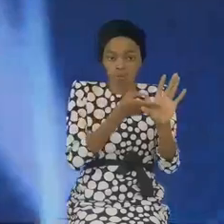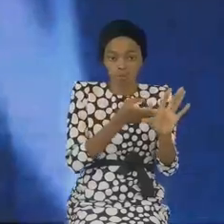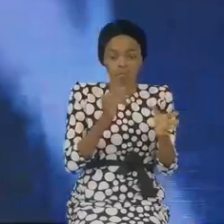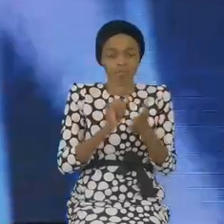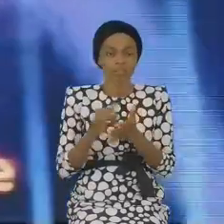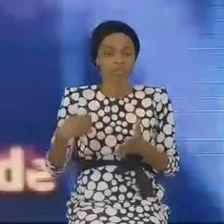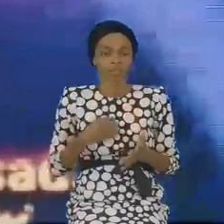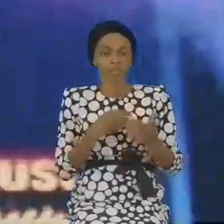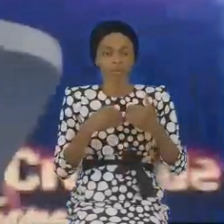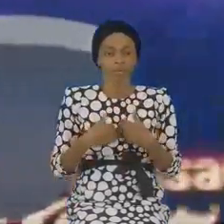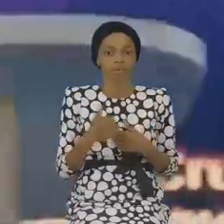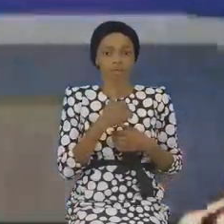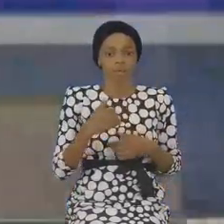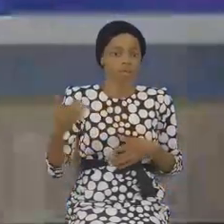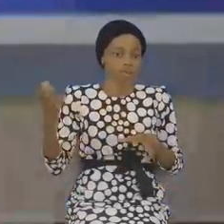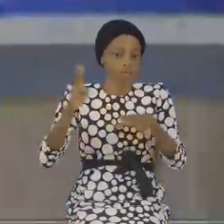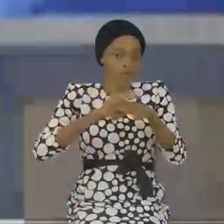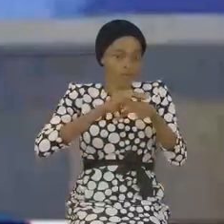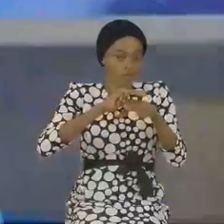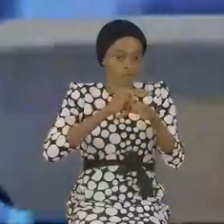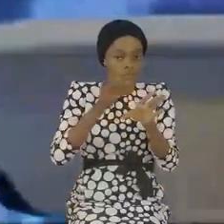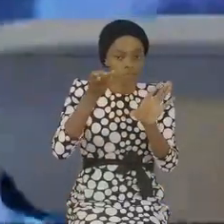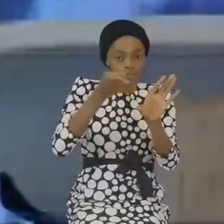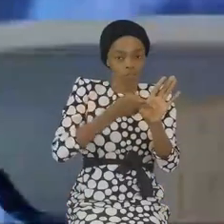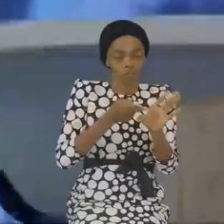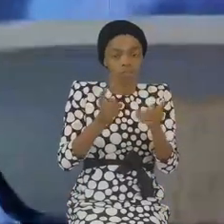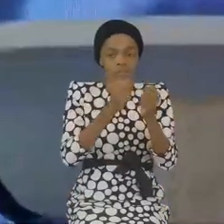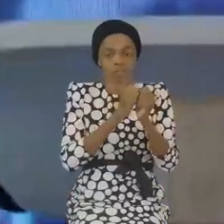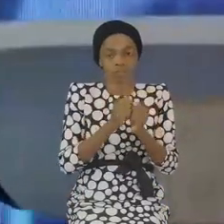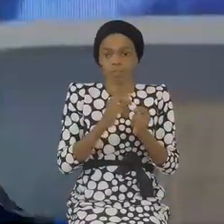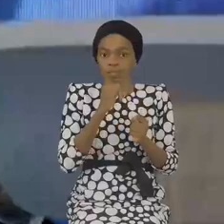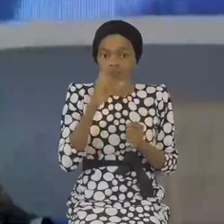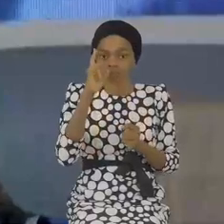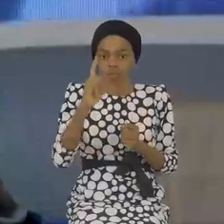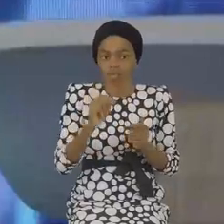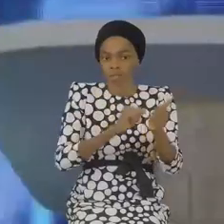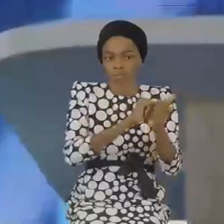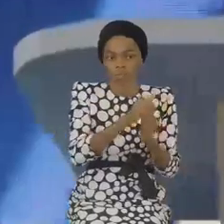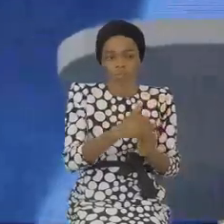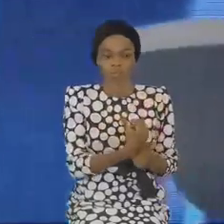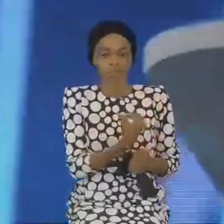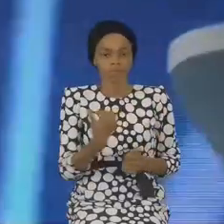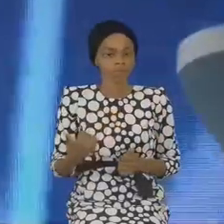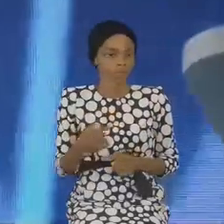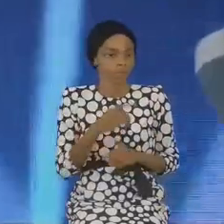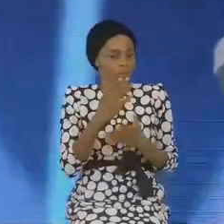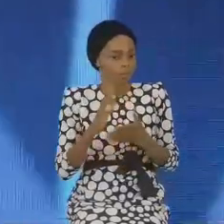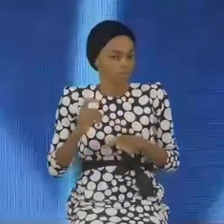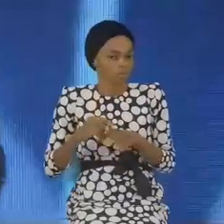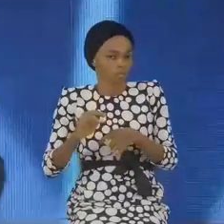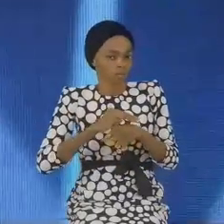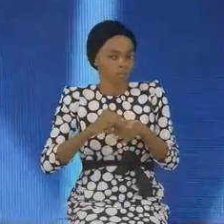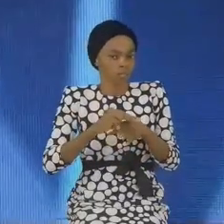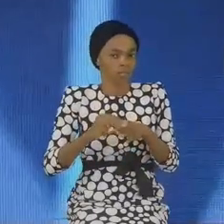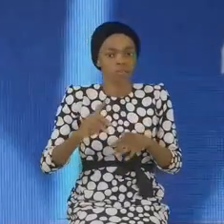vie, le ministère combiné. Non seulement que l'autre dévance l'autre, parfois le ministère dévance